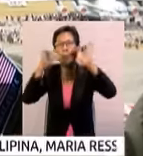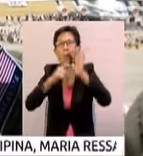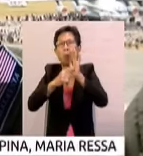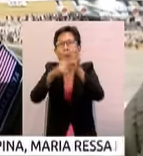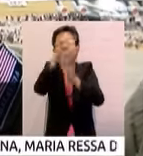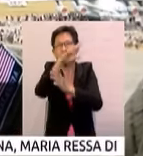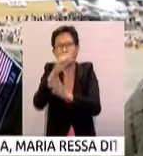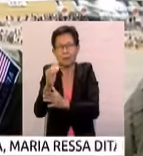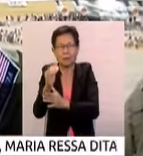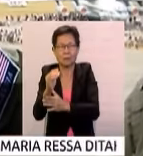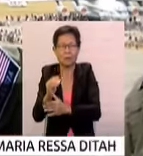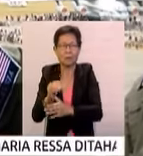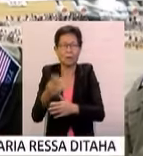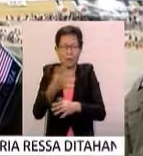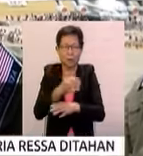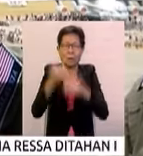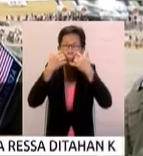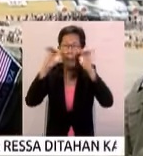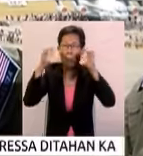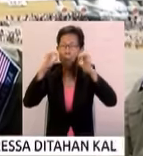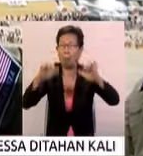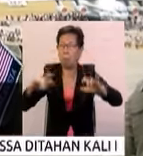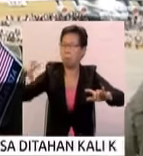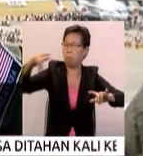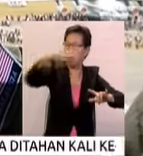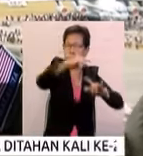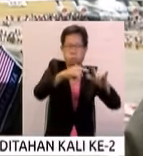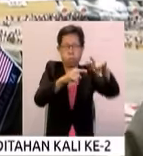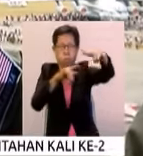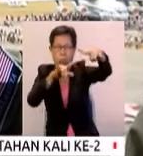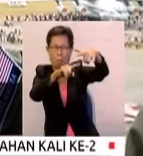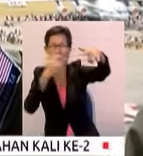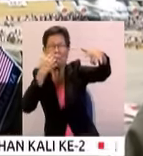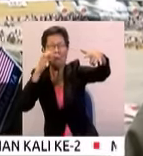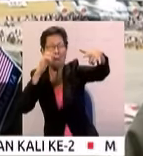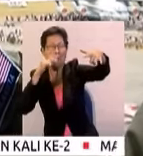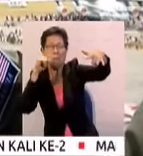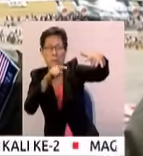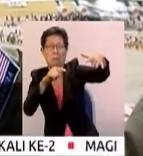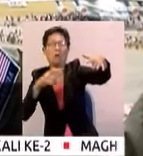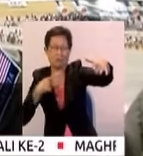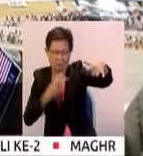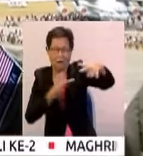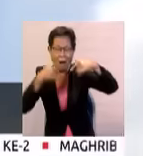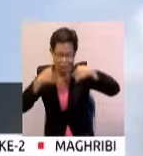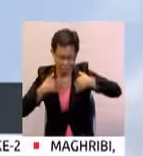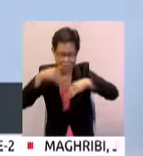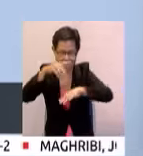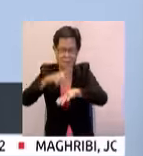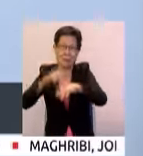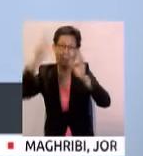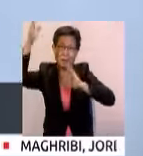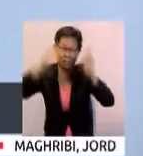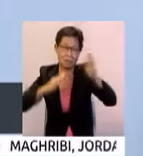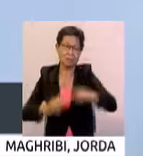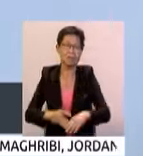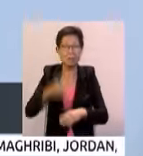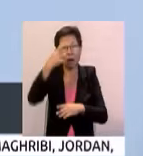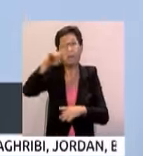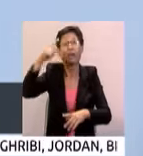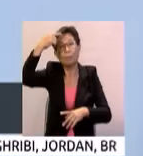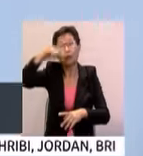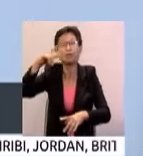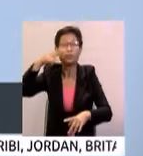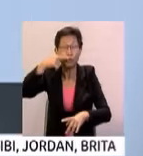juga kehebatan pesawat-pesawat yang kita ada di sini. Bagi